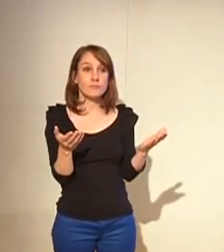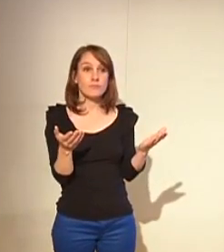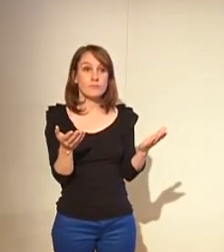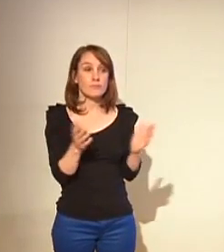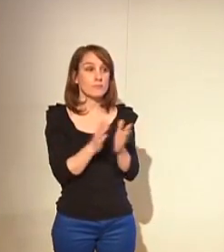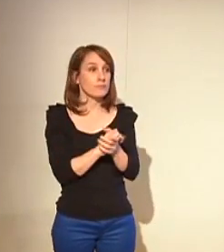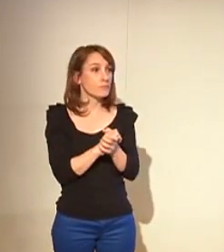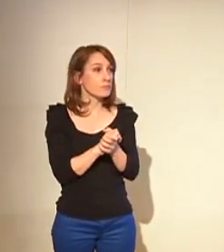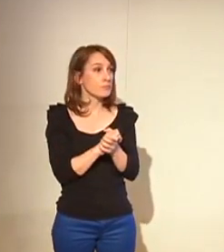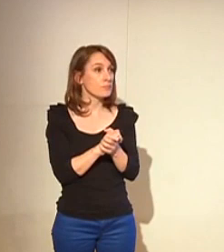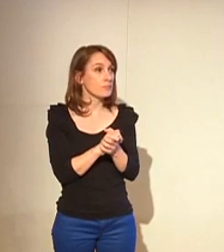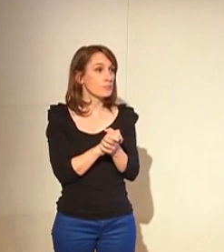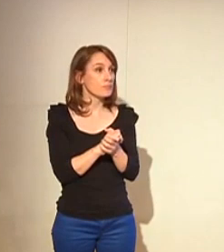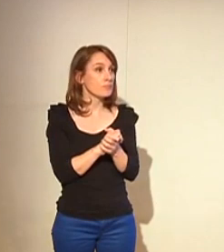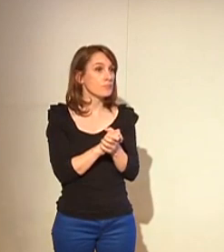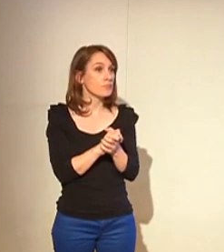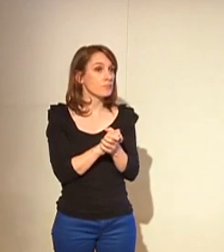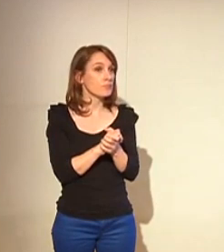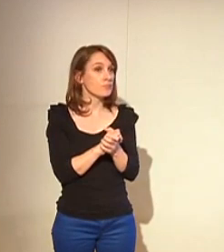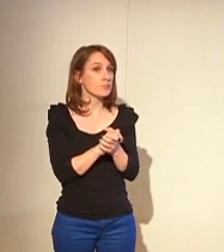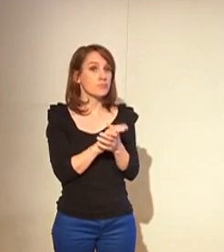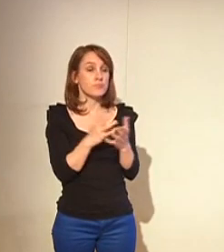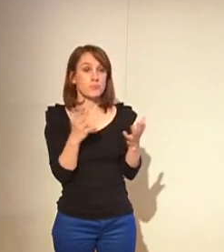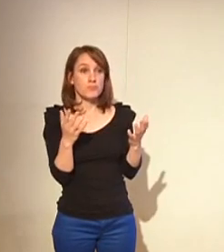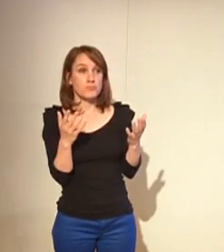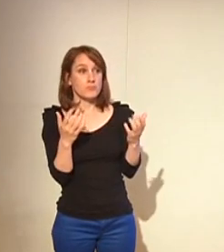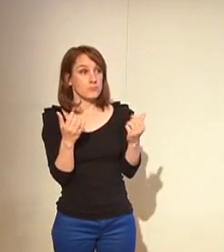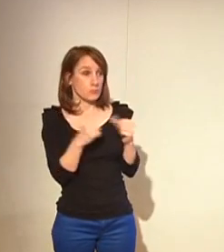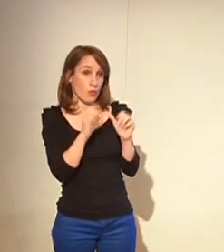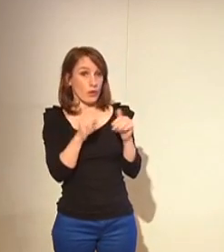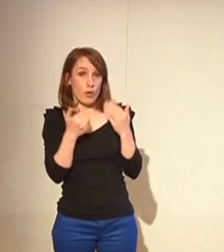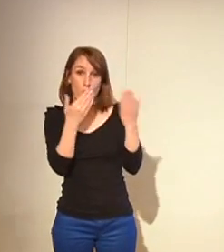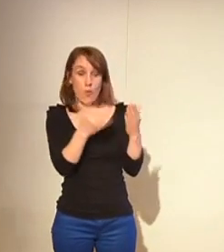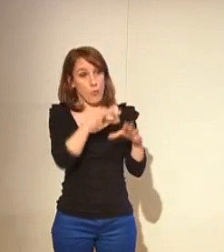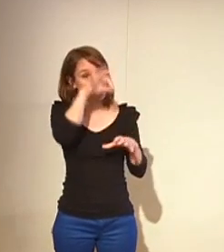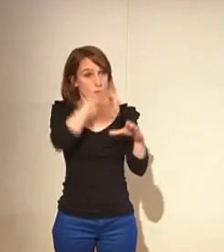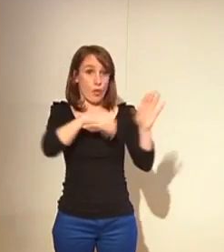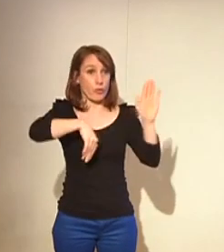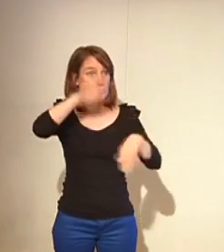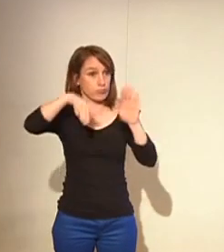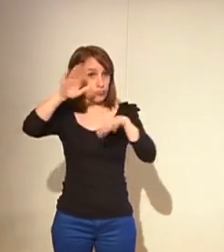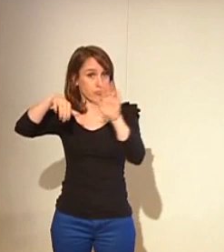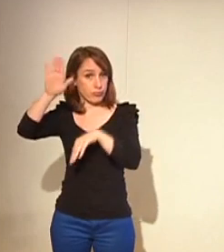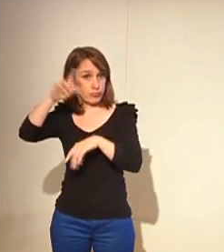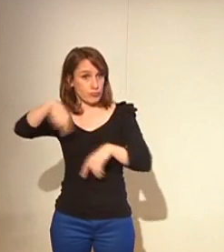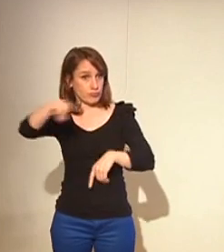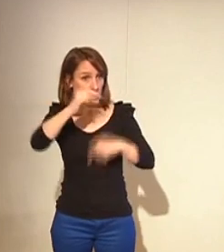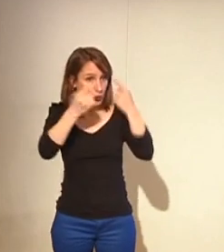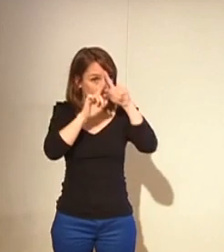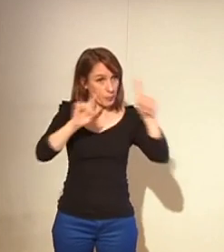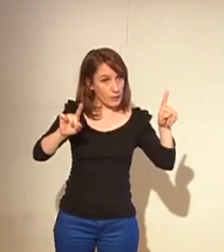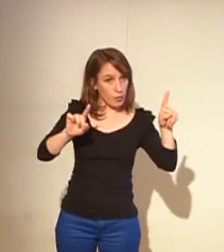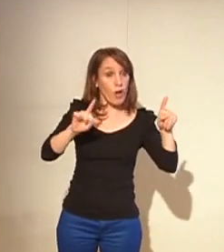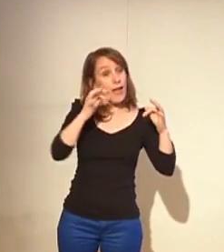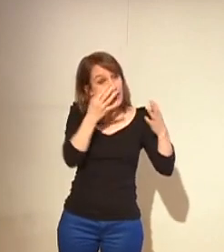une une opposition à ce que nous fassions un vote à main levée pour